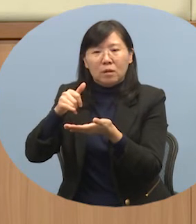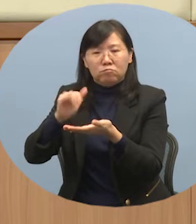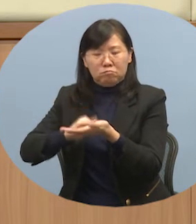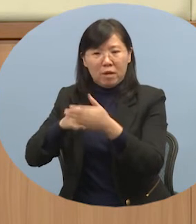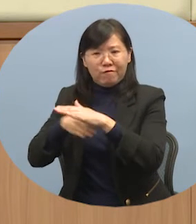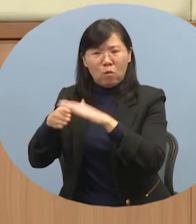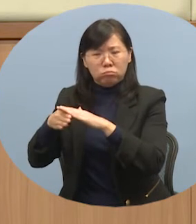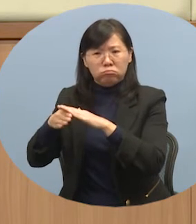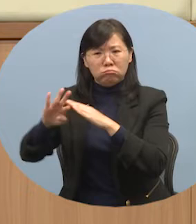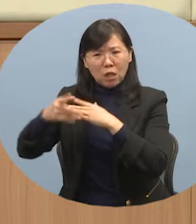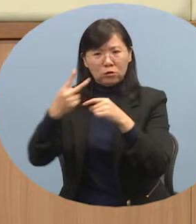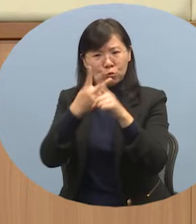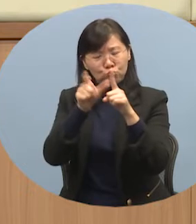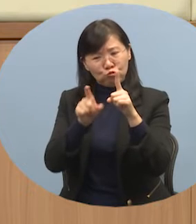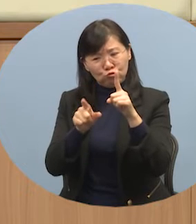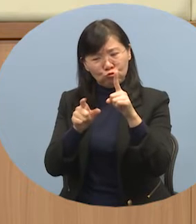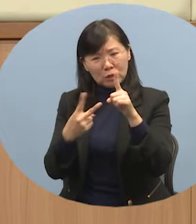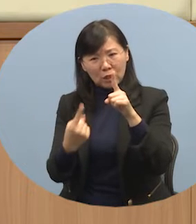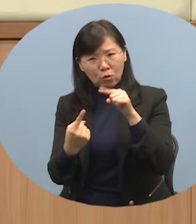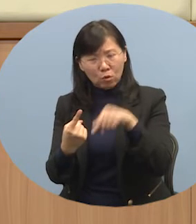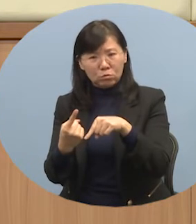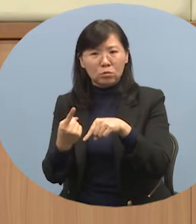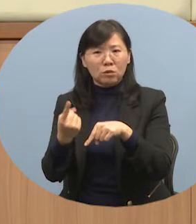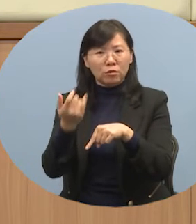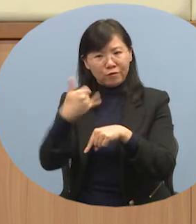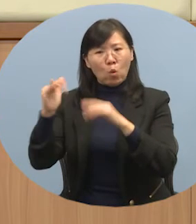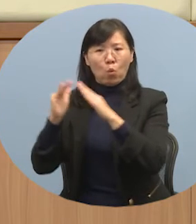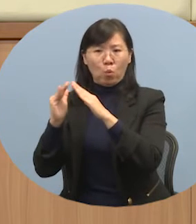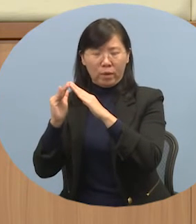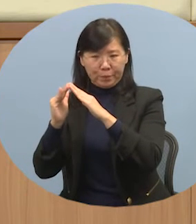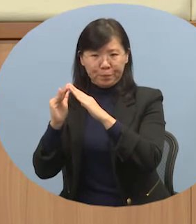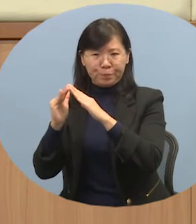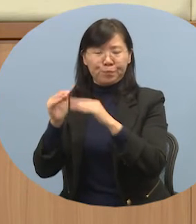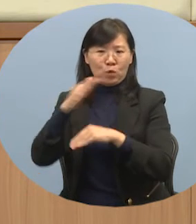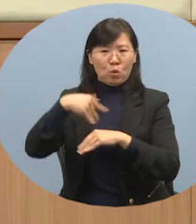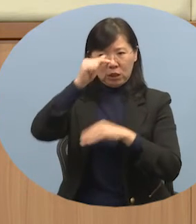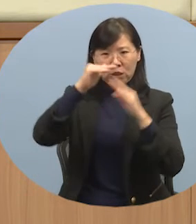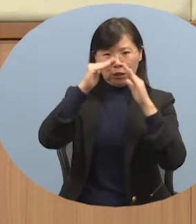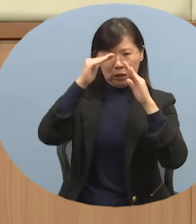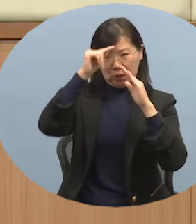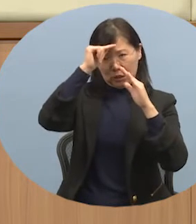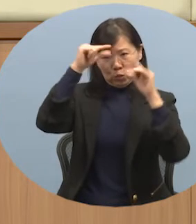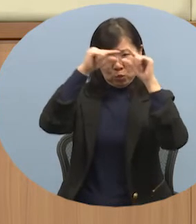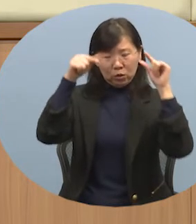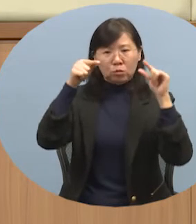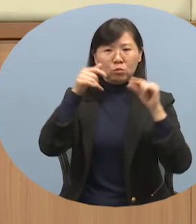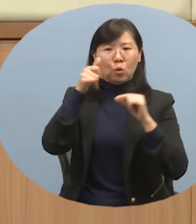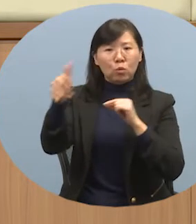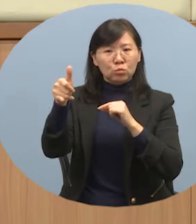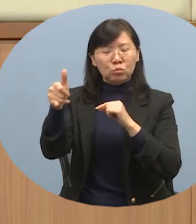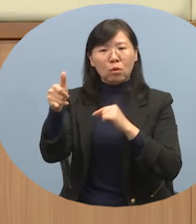嘅。咁我哋社康護士咧喺琴日啦，即係12月22日咧，就去到病人嘅屋企跟